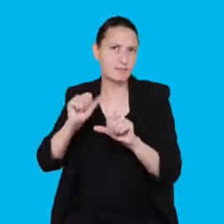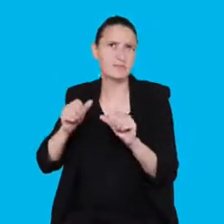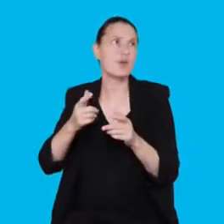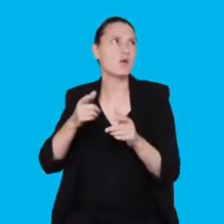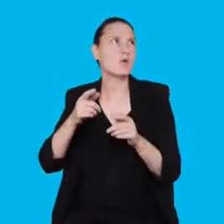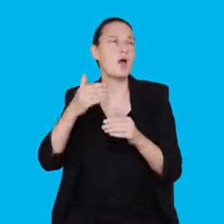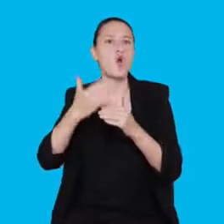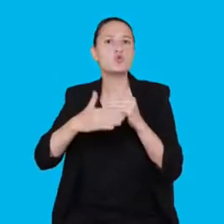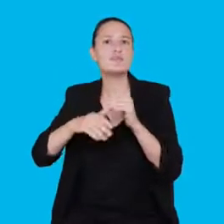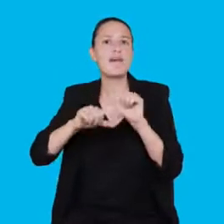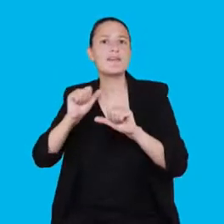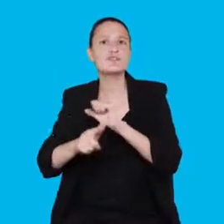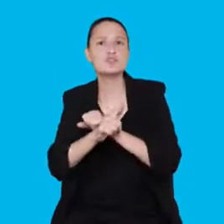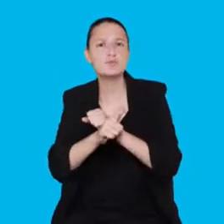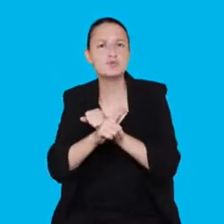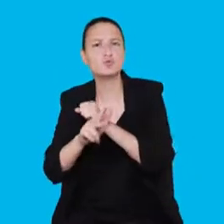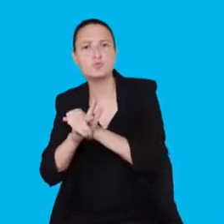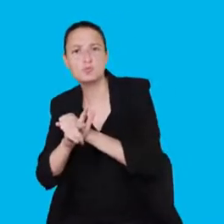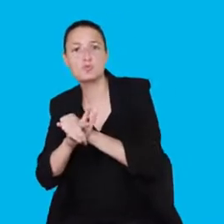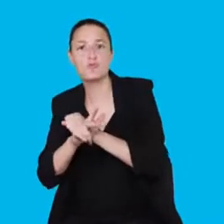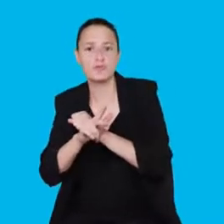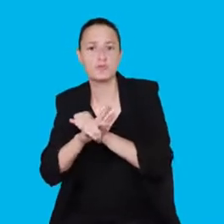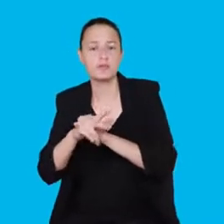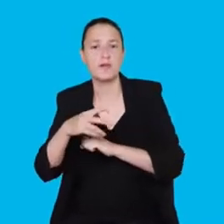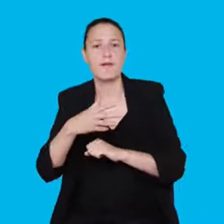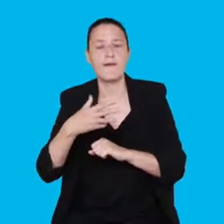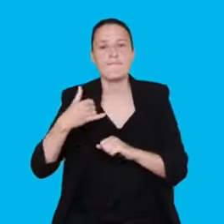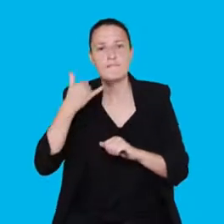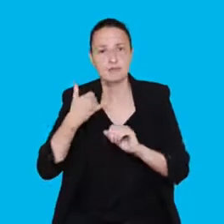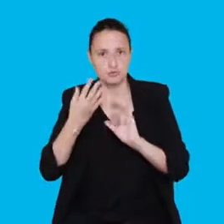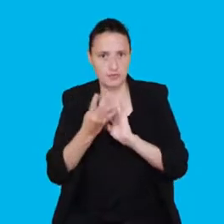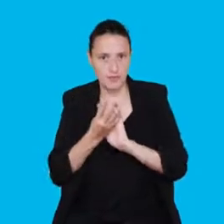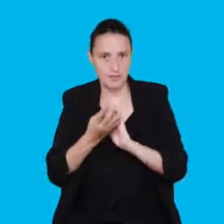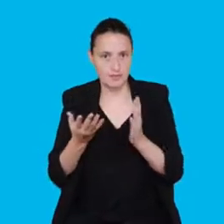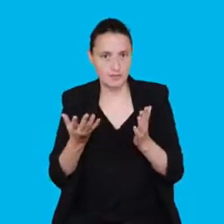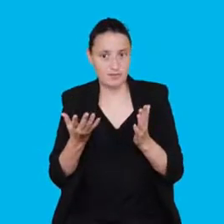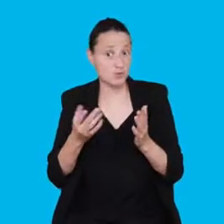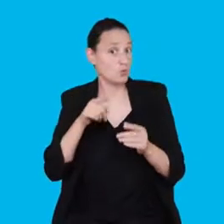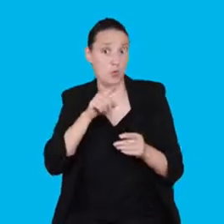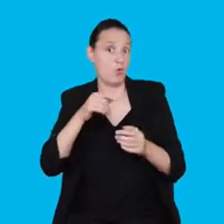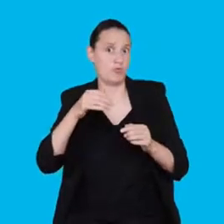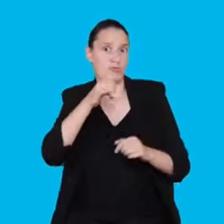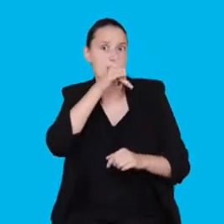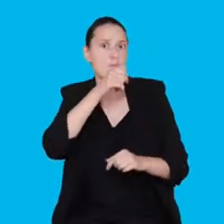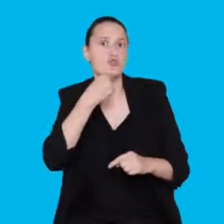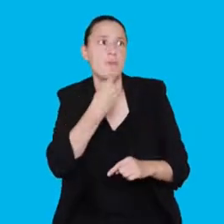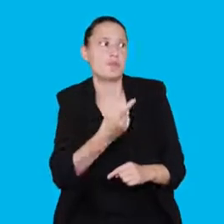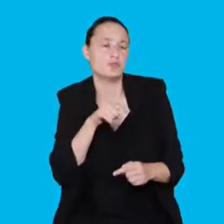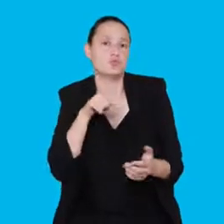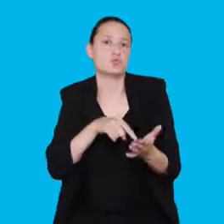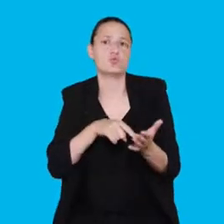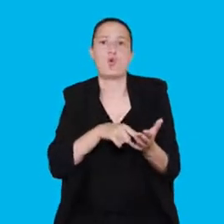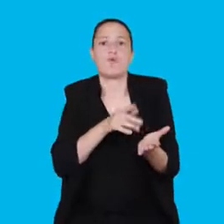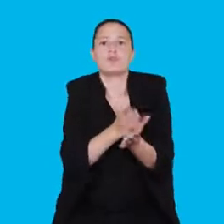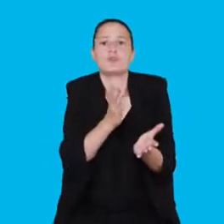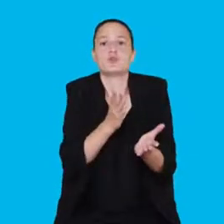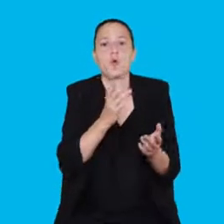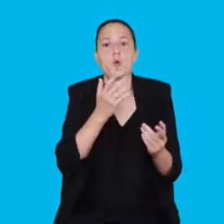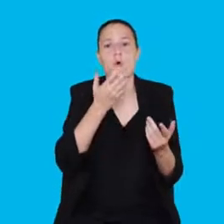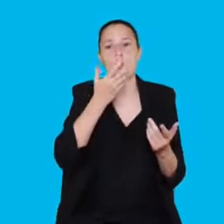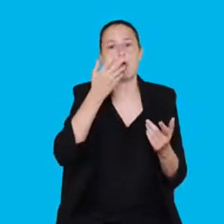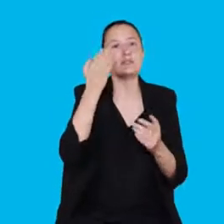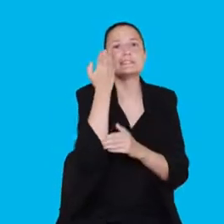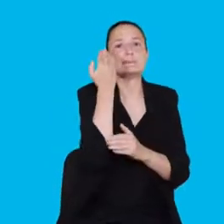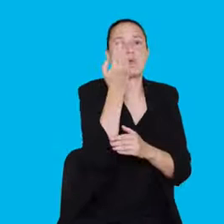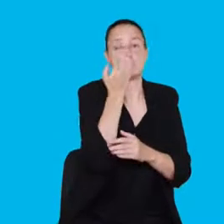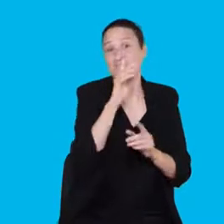lat 70., z lat 80. XIX wieku. Tu nie można powiedzieć, żeby to była tylko myśl społeczna. To od razu